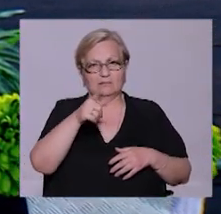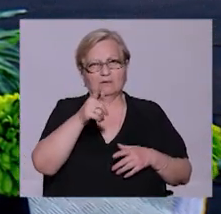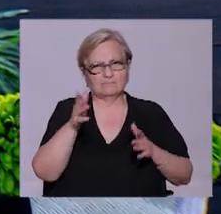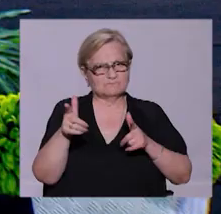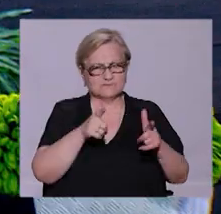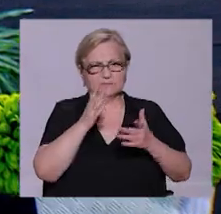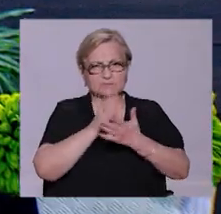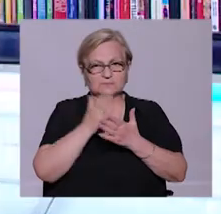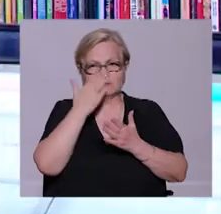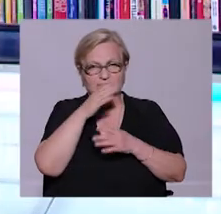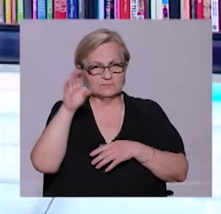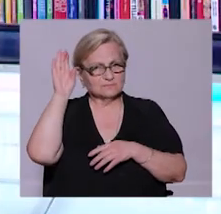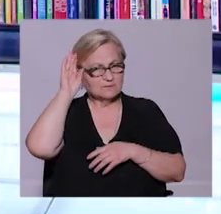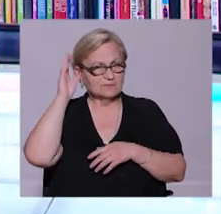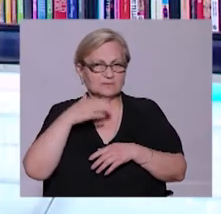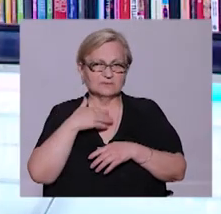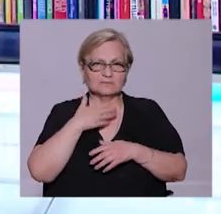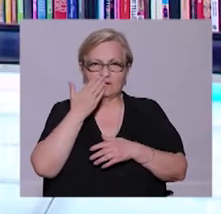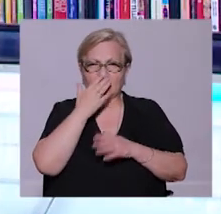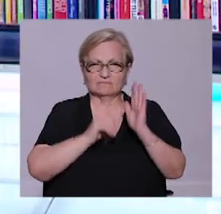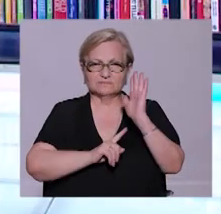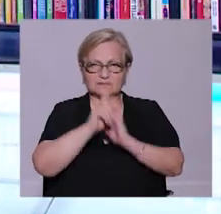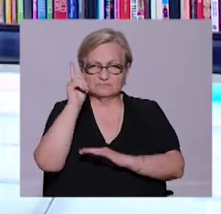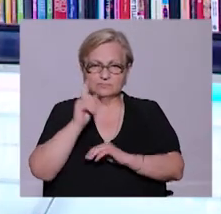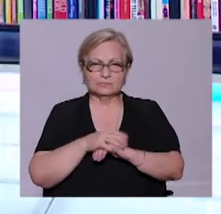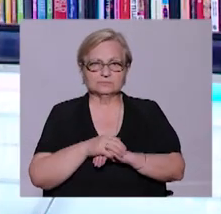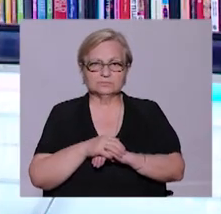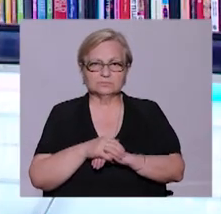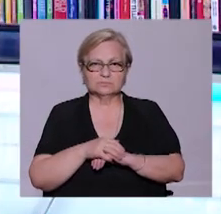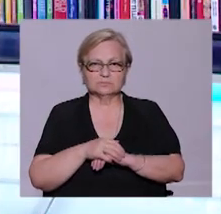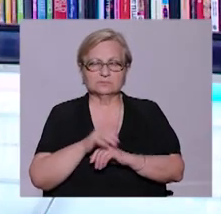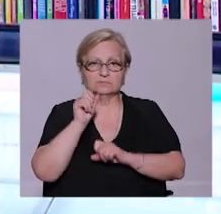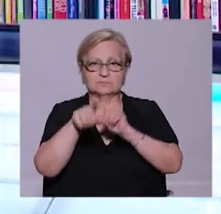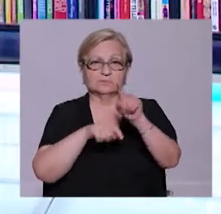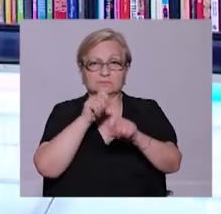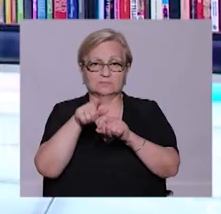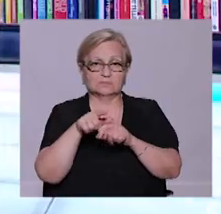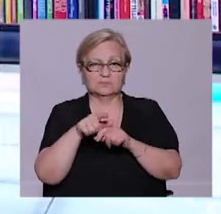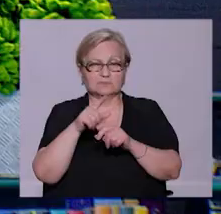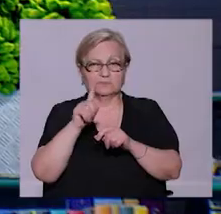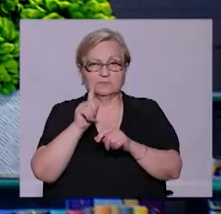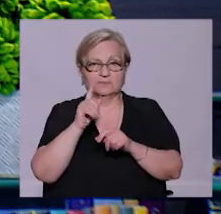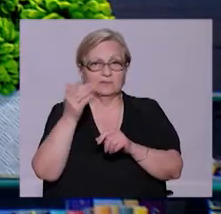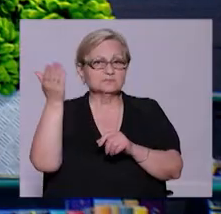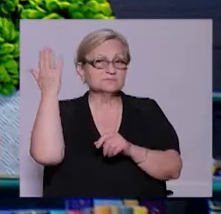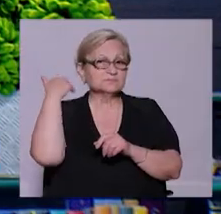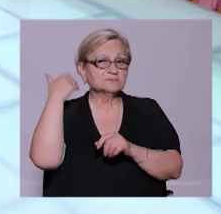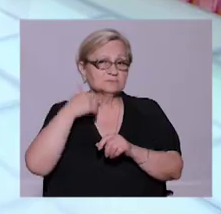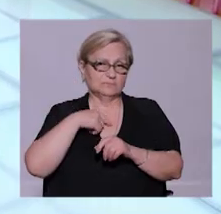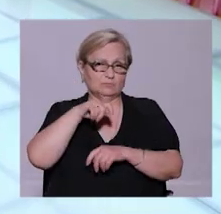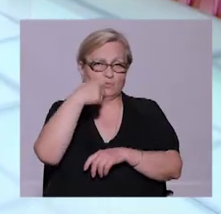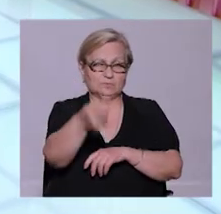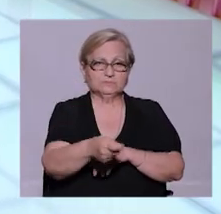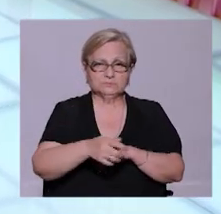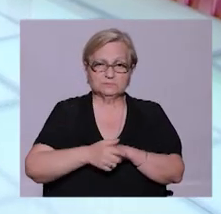გაკვეთილის მოსასმენად და მოდით ჩვენი დღევანდელი გაკვეთილი დავიწყოთ იმ დავალების შინაარსის გაცნობით, რაც წინა გაკვეთილზე